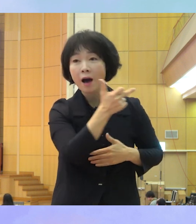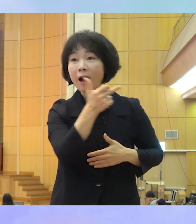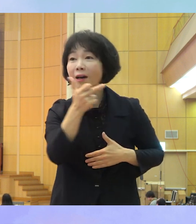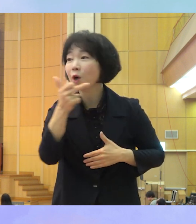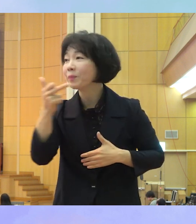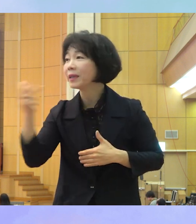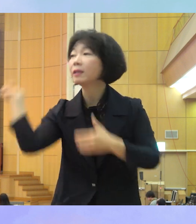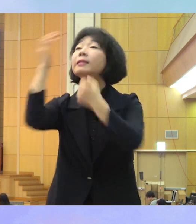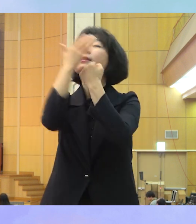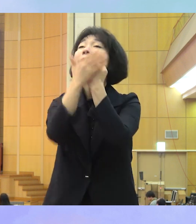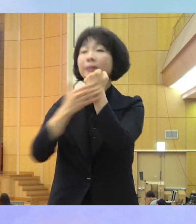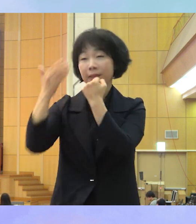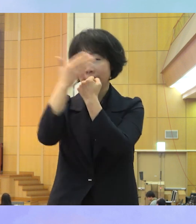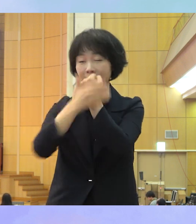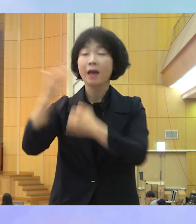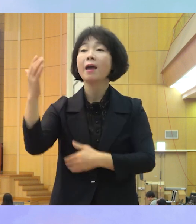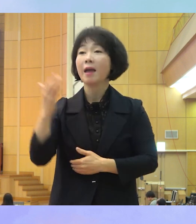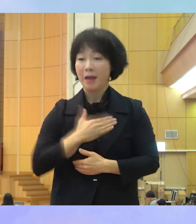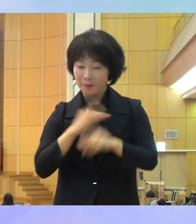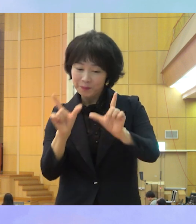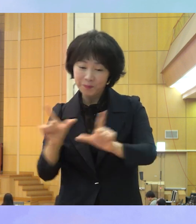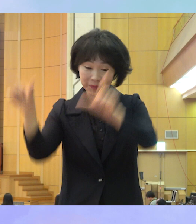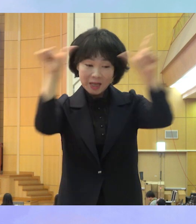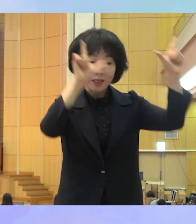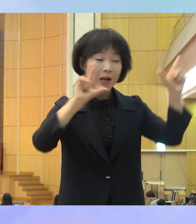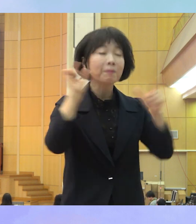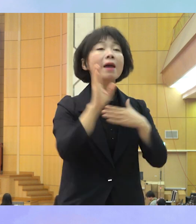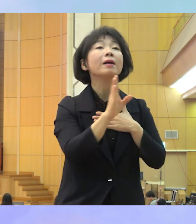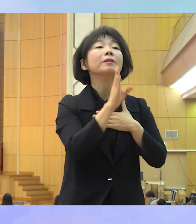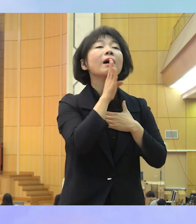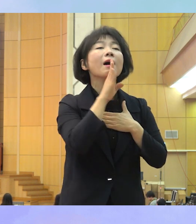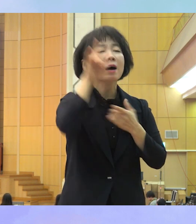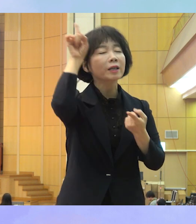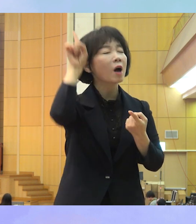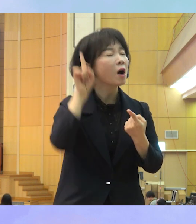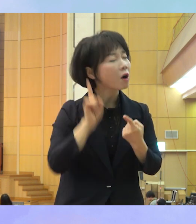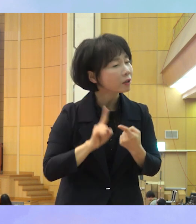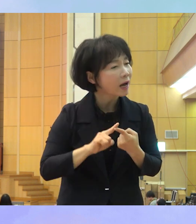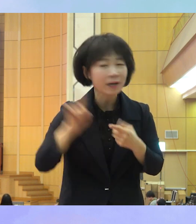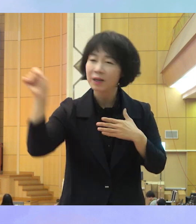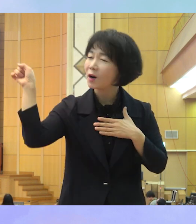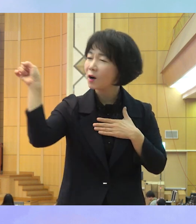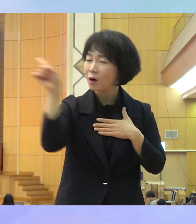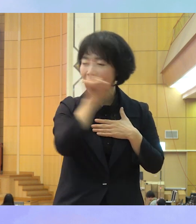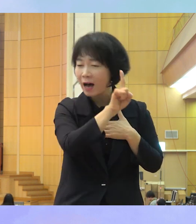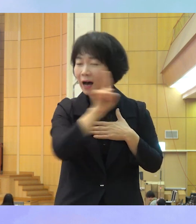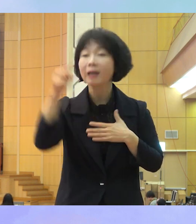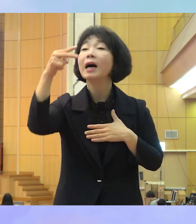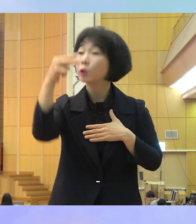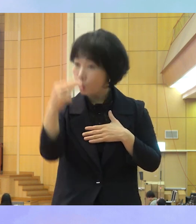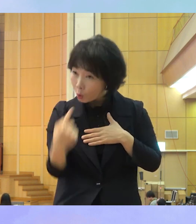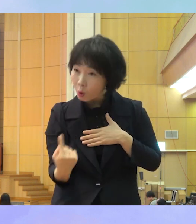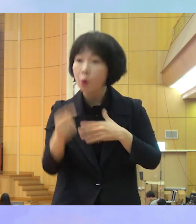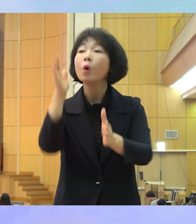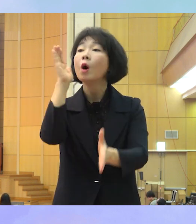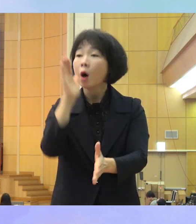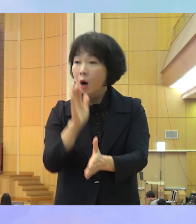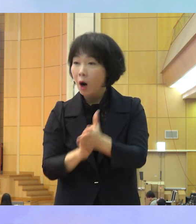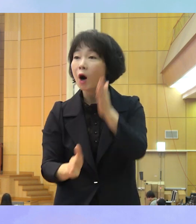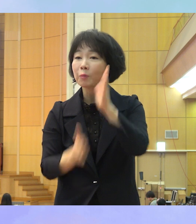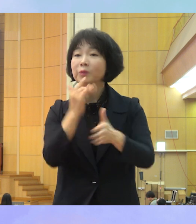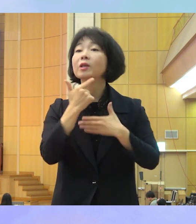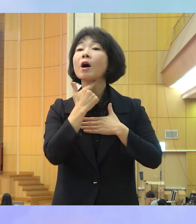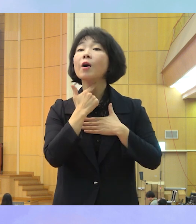은혜, 한없는 은혜. 내 삶에 당연한 건